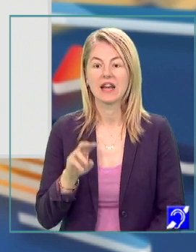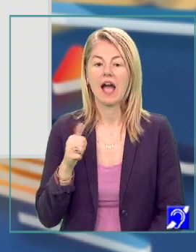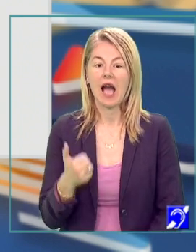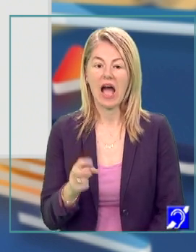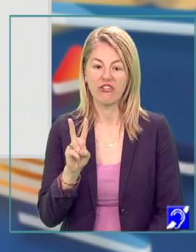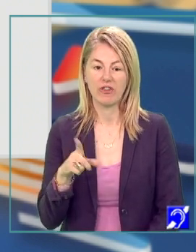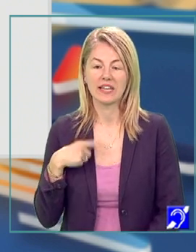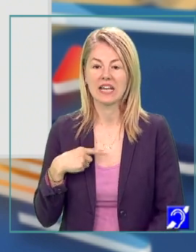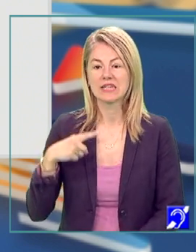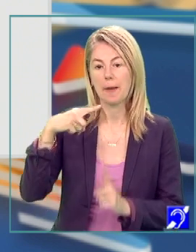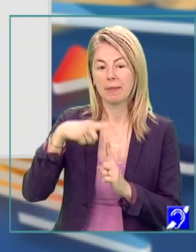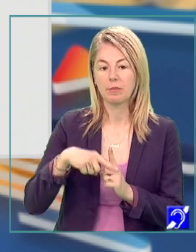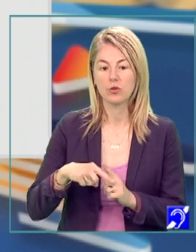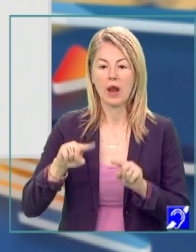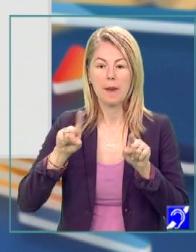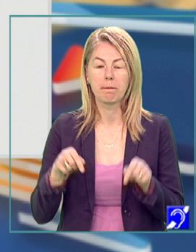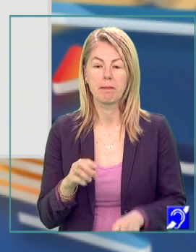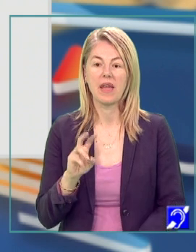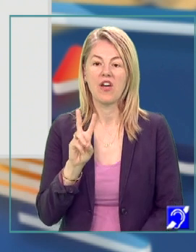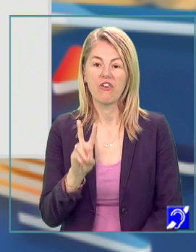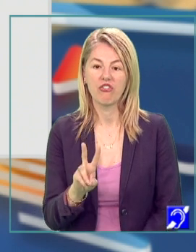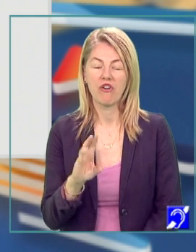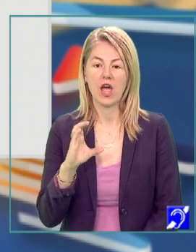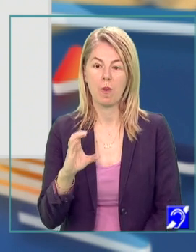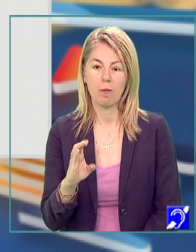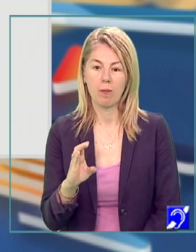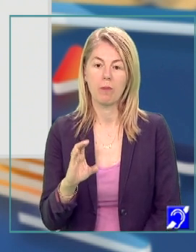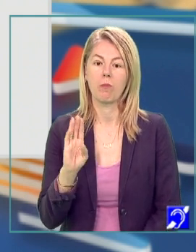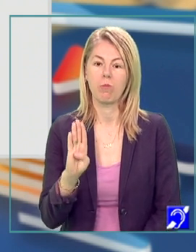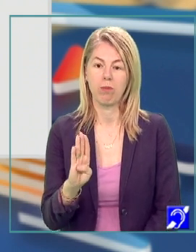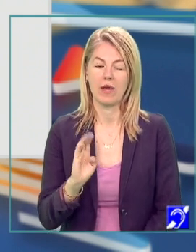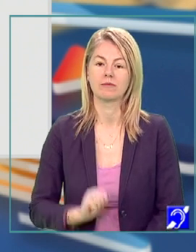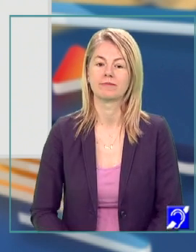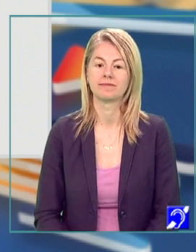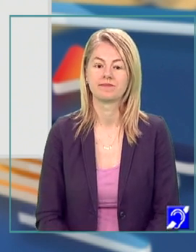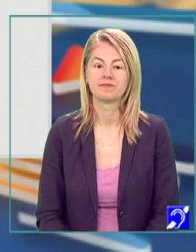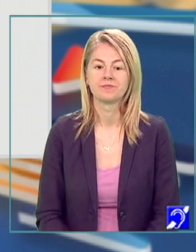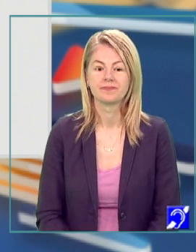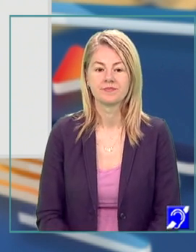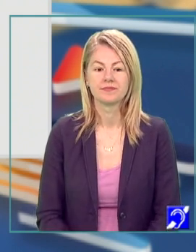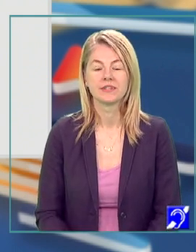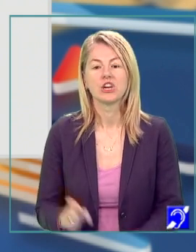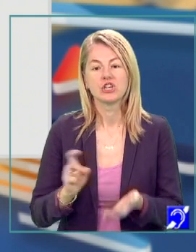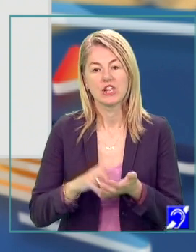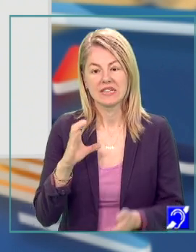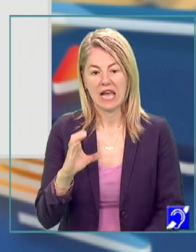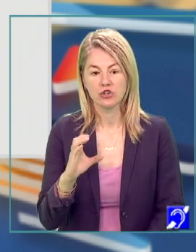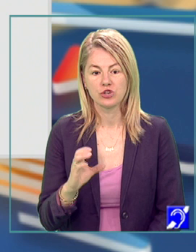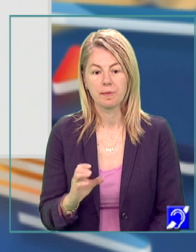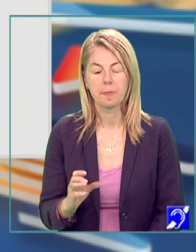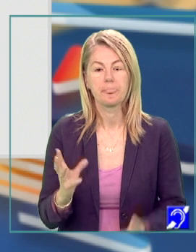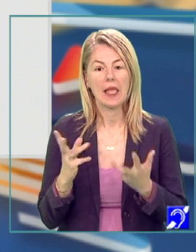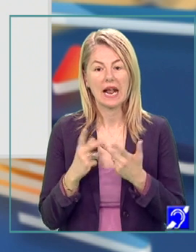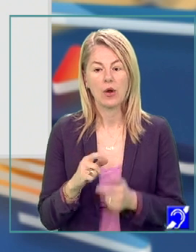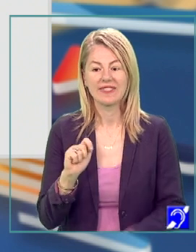că AV este perpendiculară pe planul VBC. Cerința C,